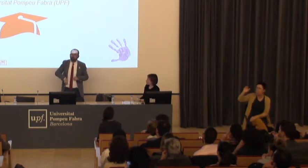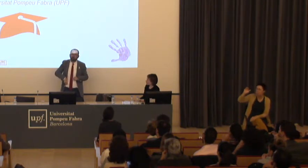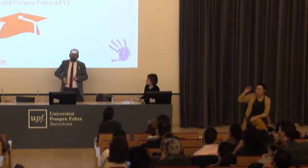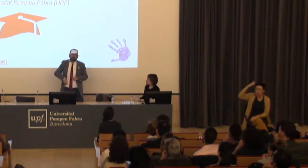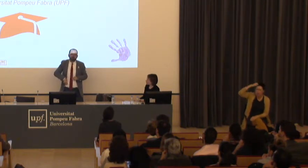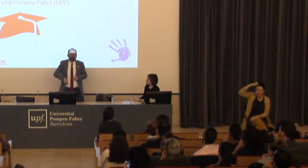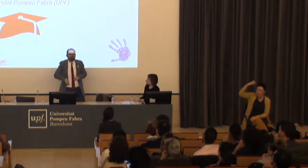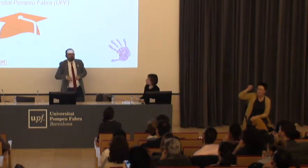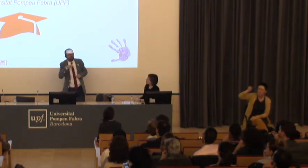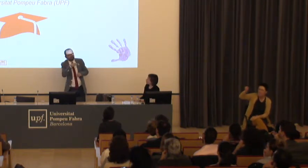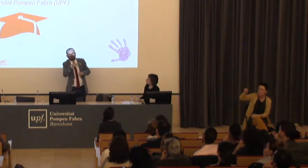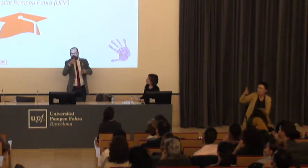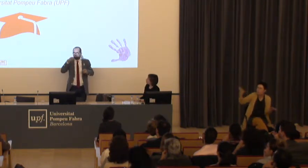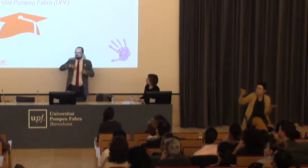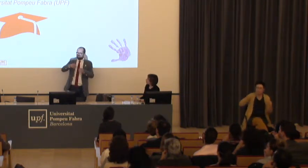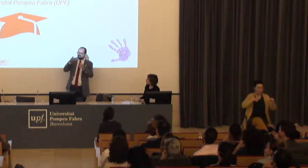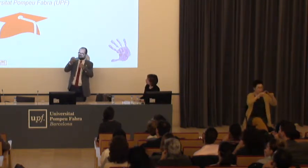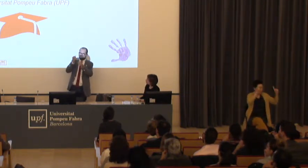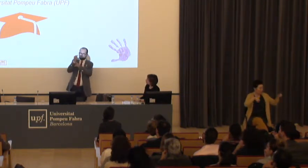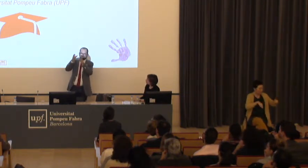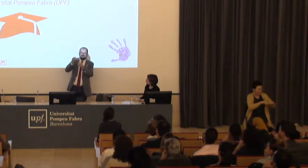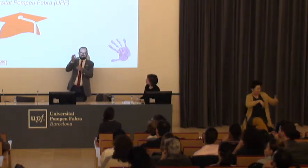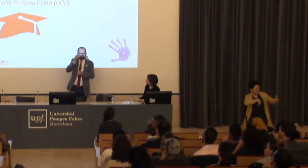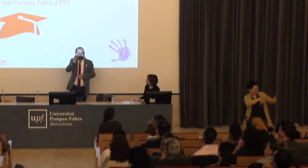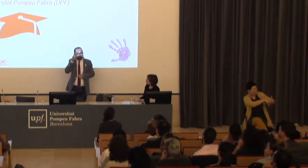Professions, i van...